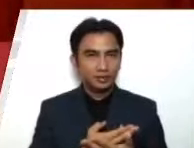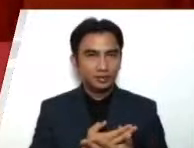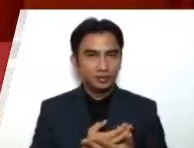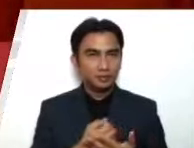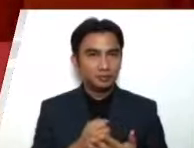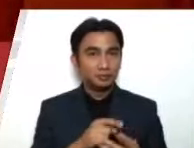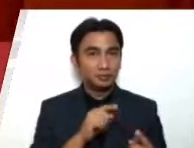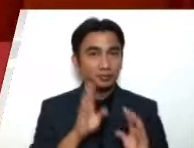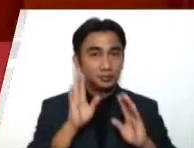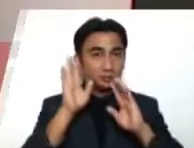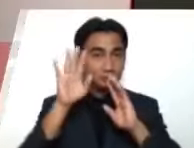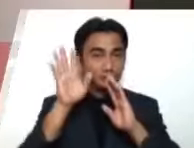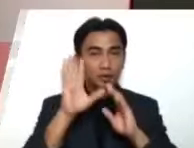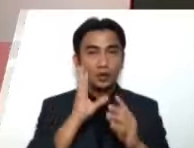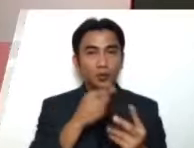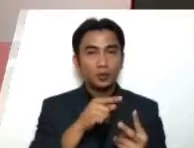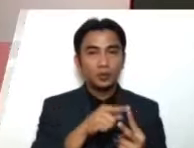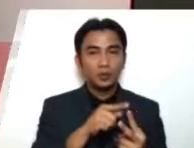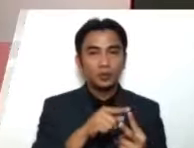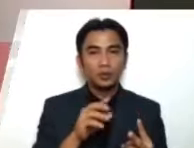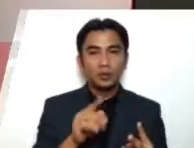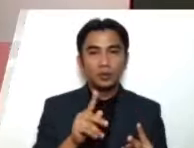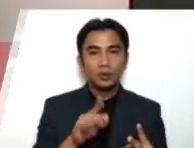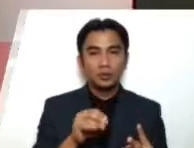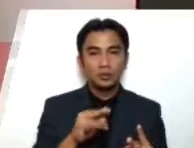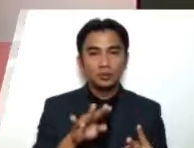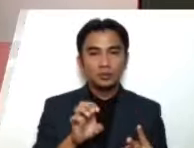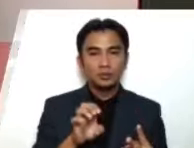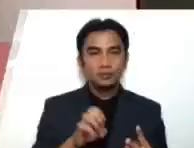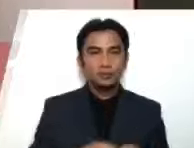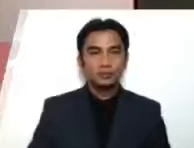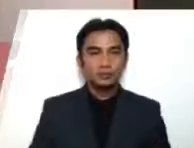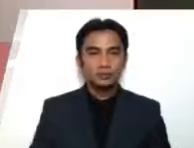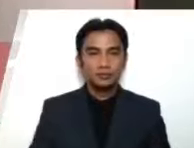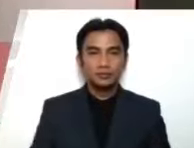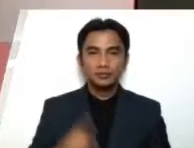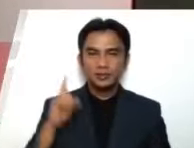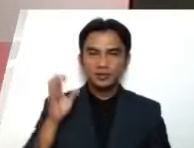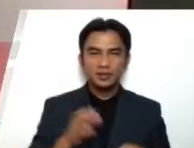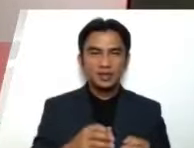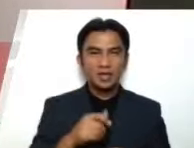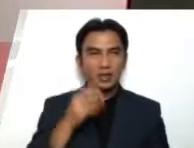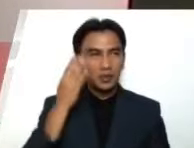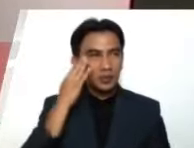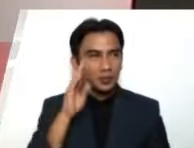si Kobe Paras. I don't know the exact words to describe it.